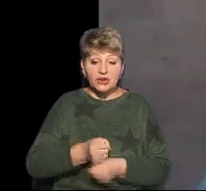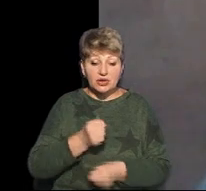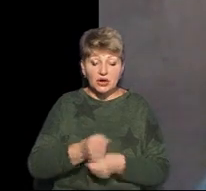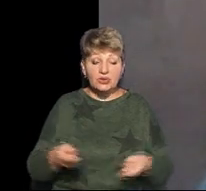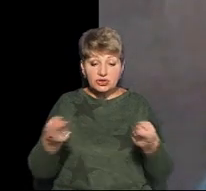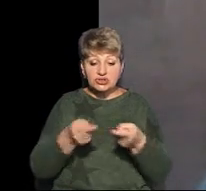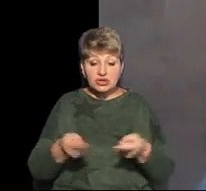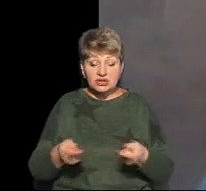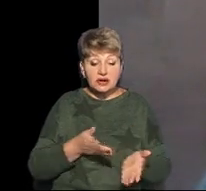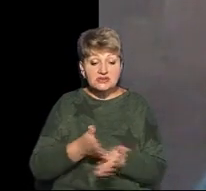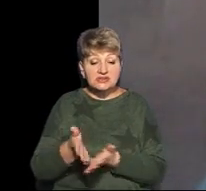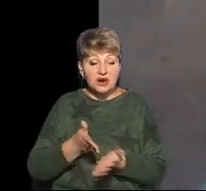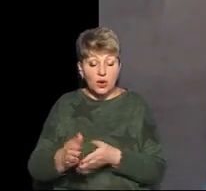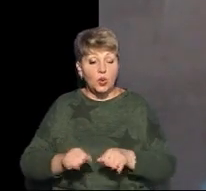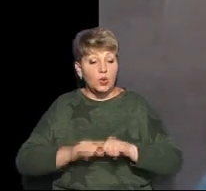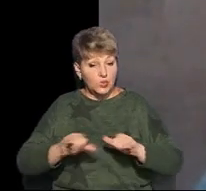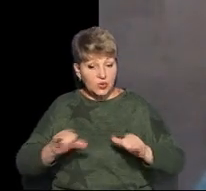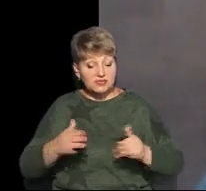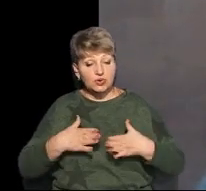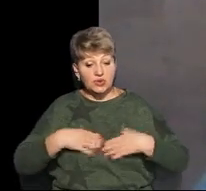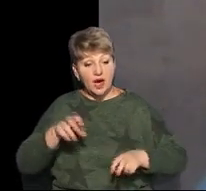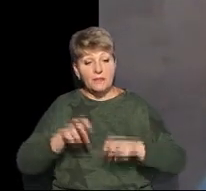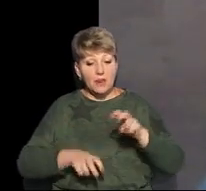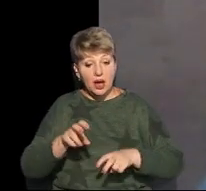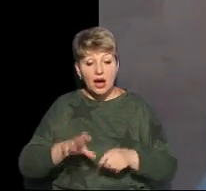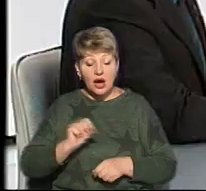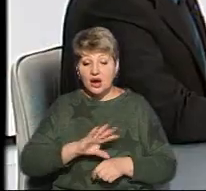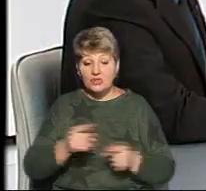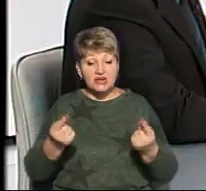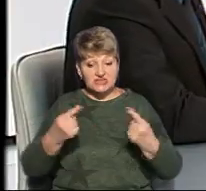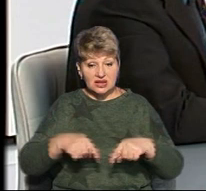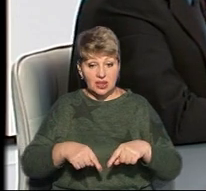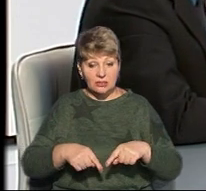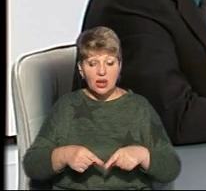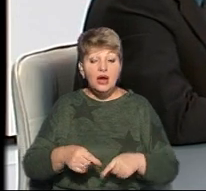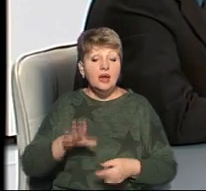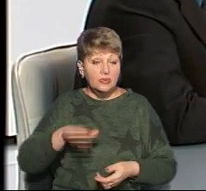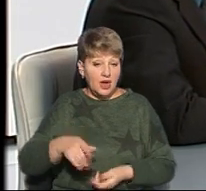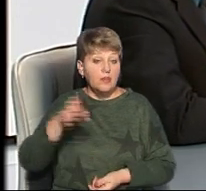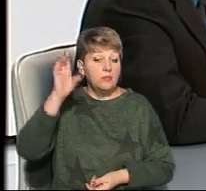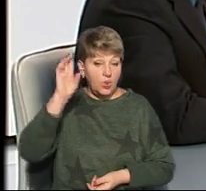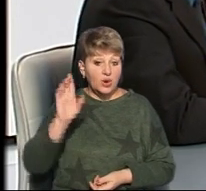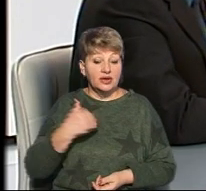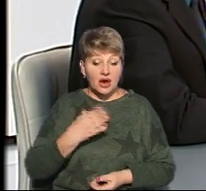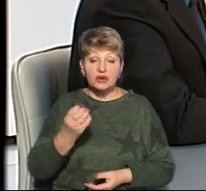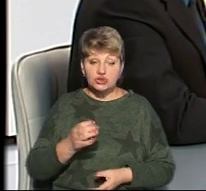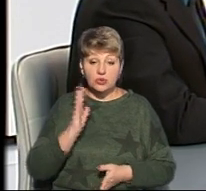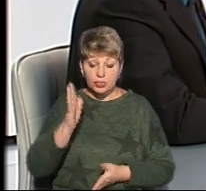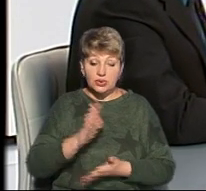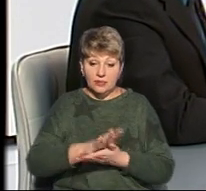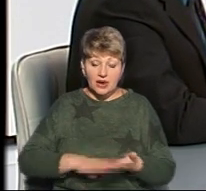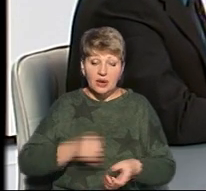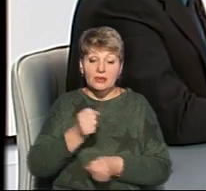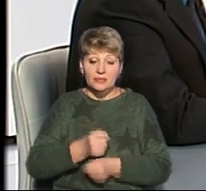буде вироблена чітка стратегія розвитку нашого підприємства, а не занепаду. І якщо, дай Бог, я пропрацюю на цій посаді, на